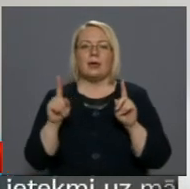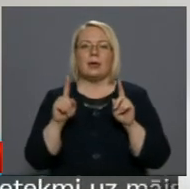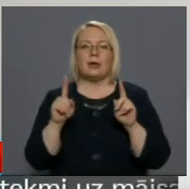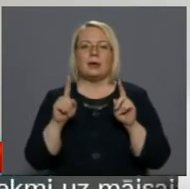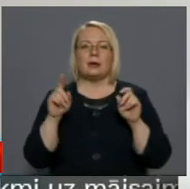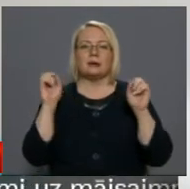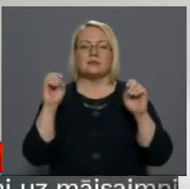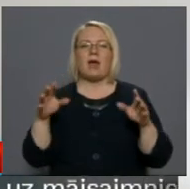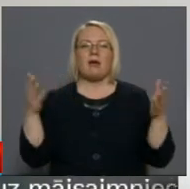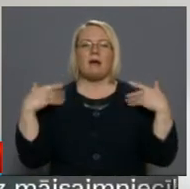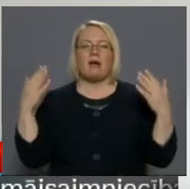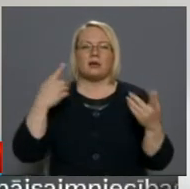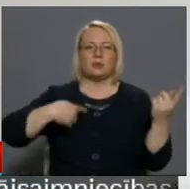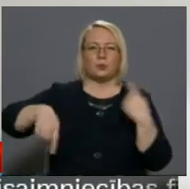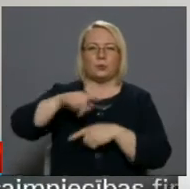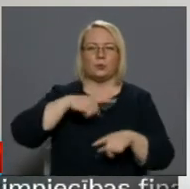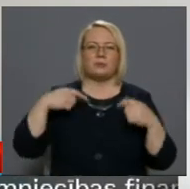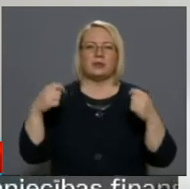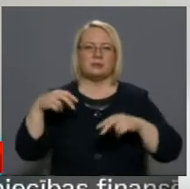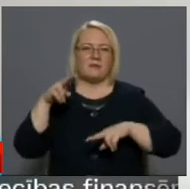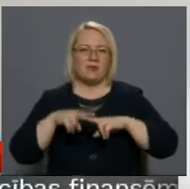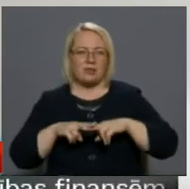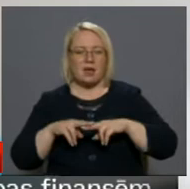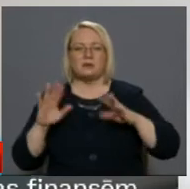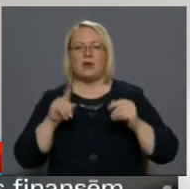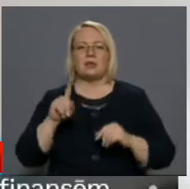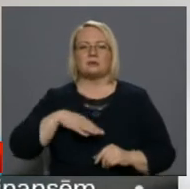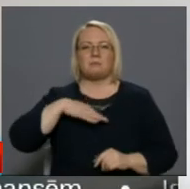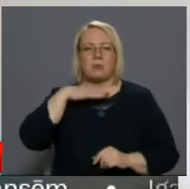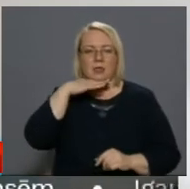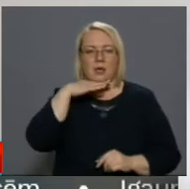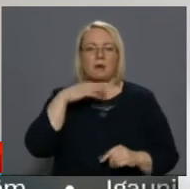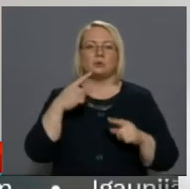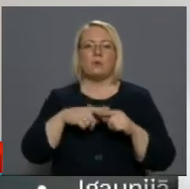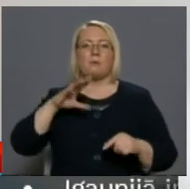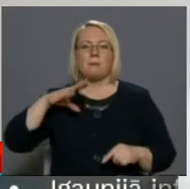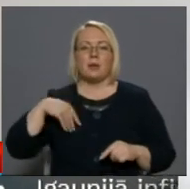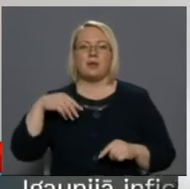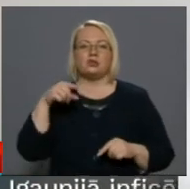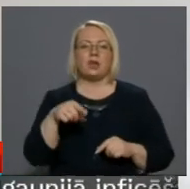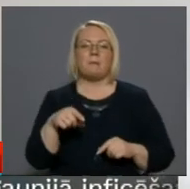gaisa plūsmas tirdzniecības vietās, vai tās ir pietiekamas un pēc šiem te